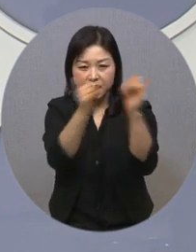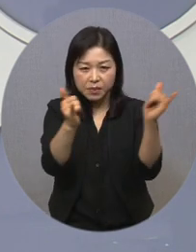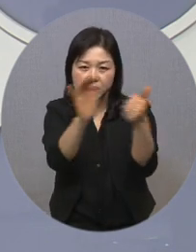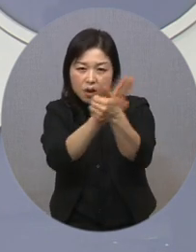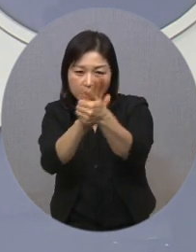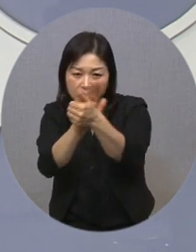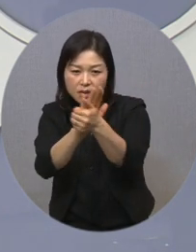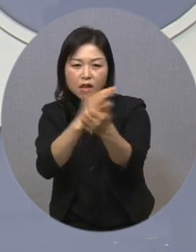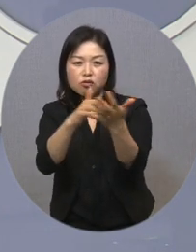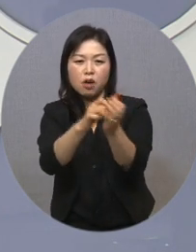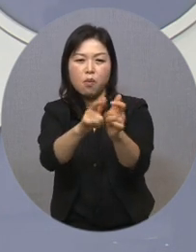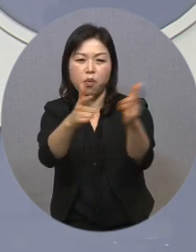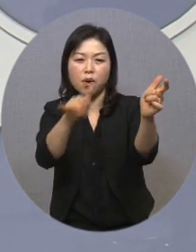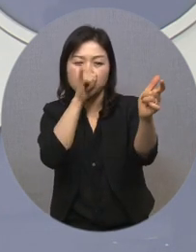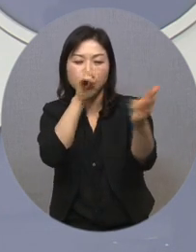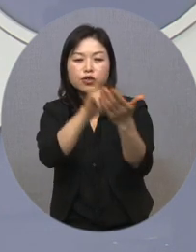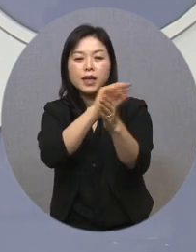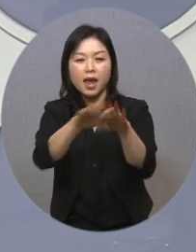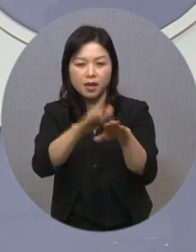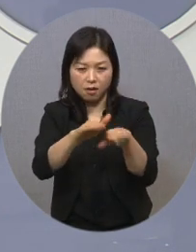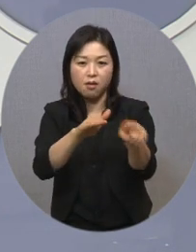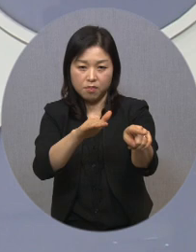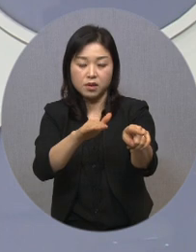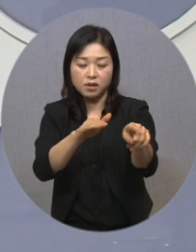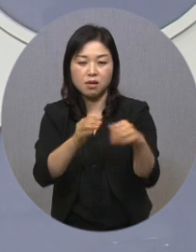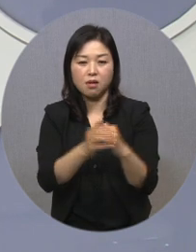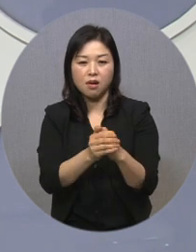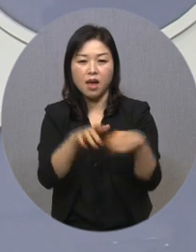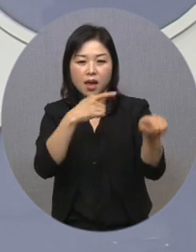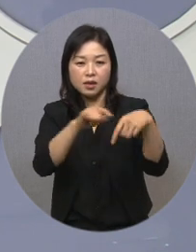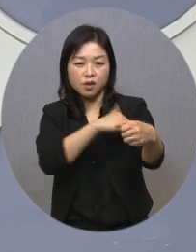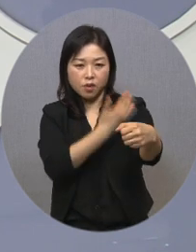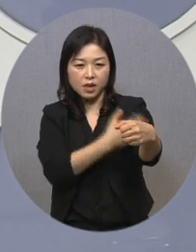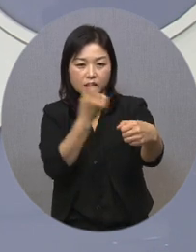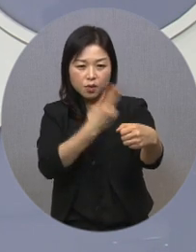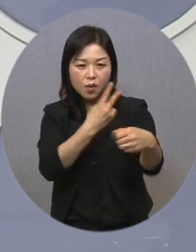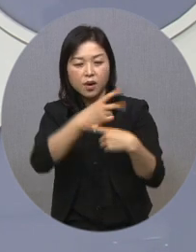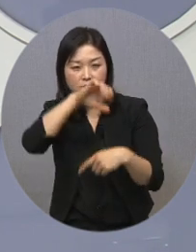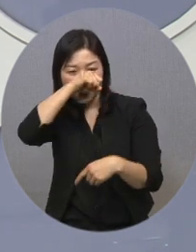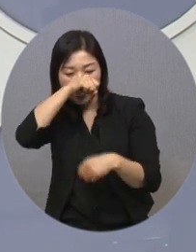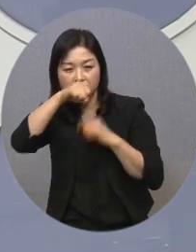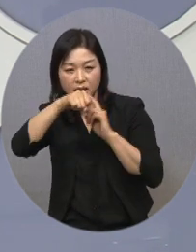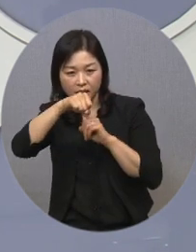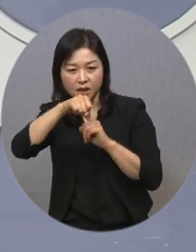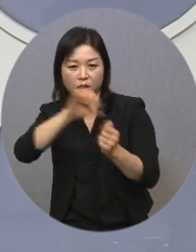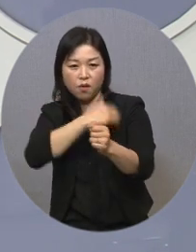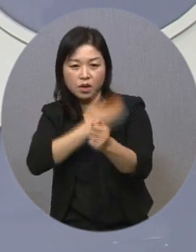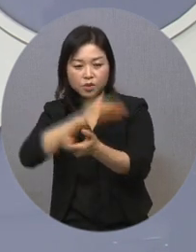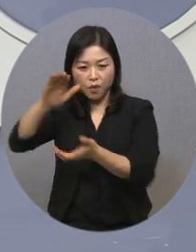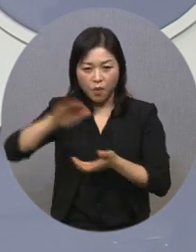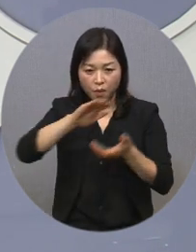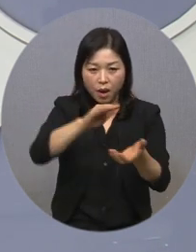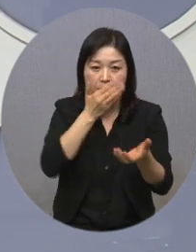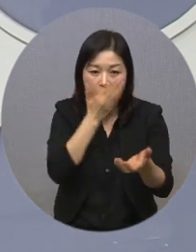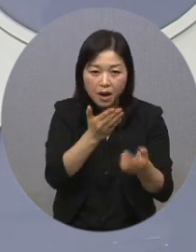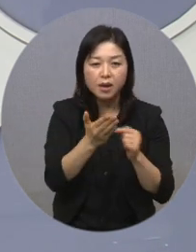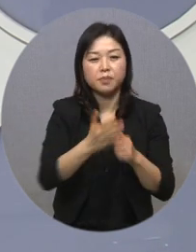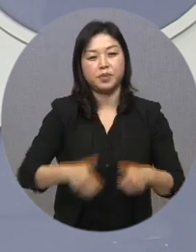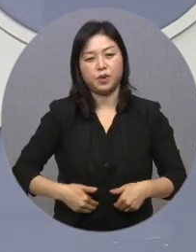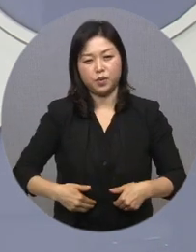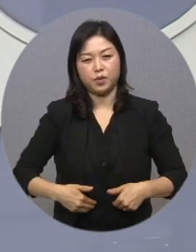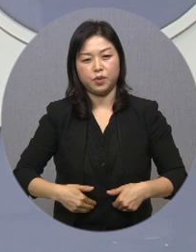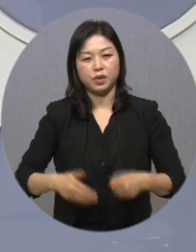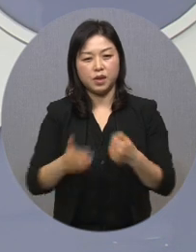것은 바로 궁극적으로 행정적 권한 플러스 재정적 권한까지 넘어와야 되기 때문에